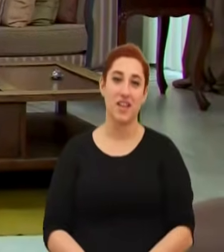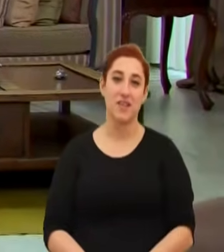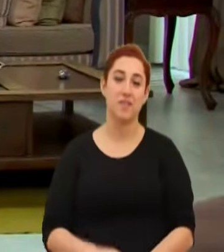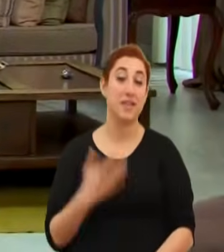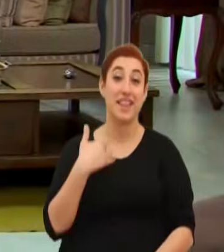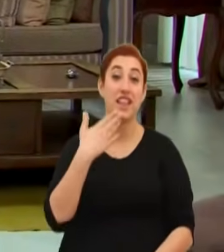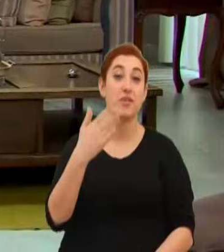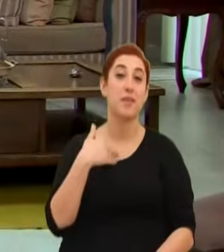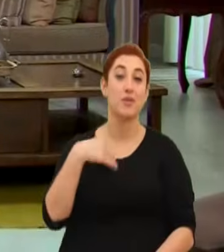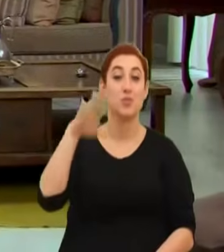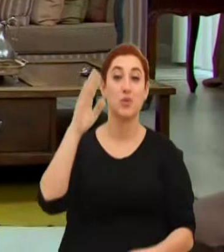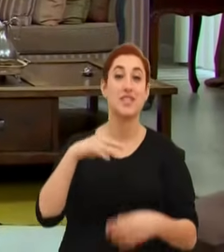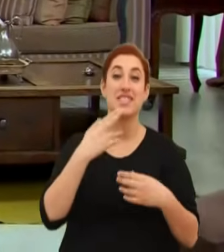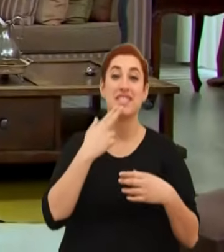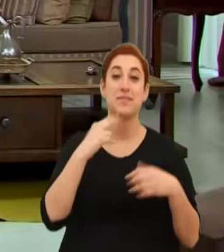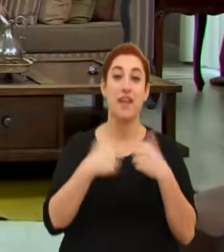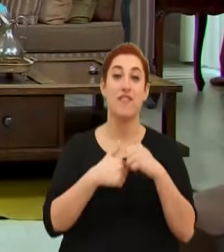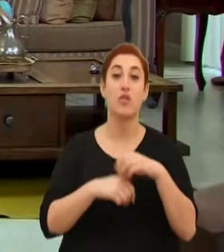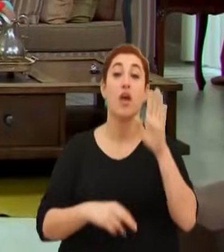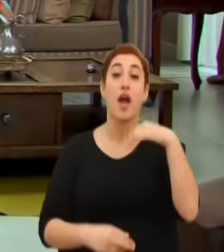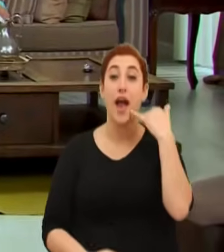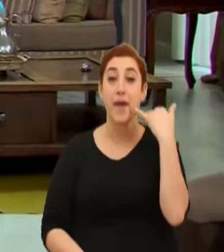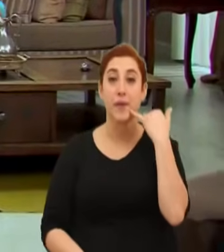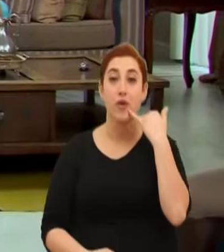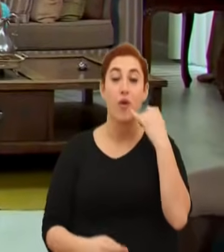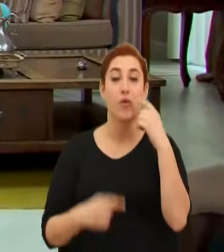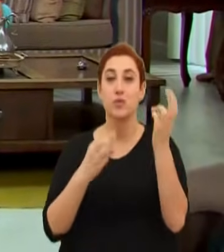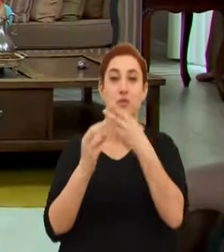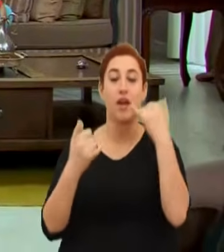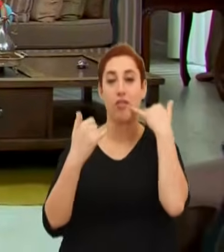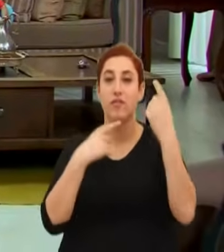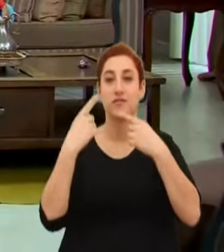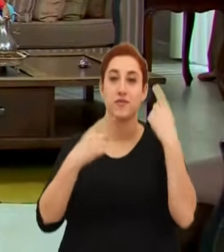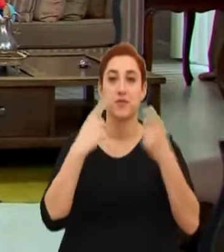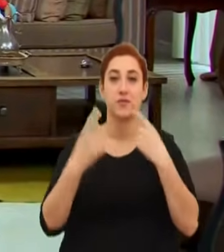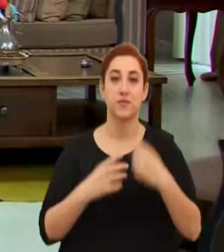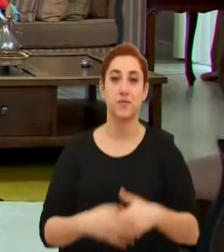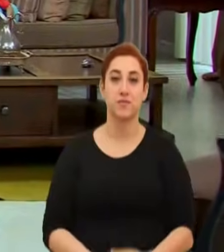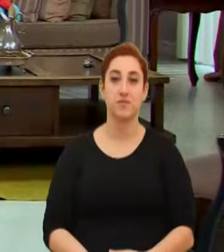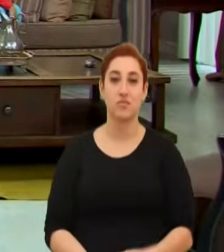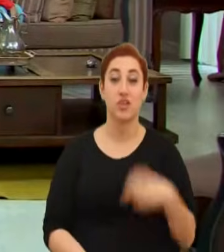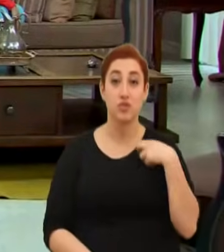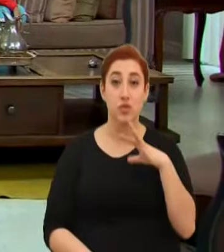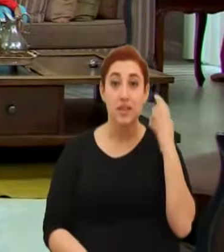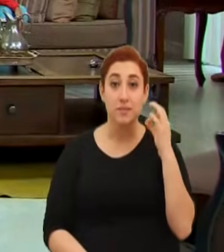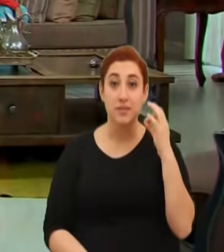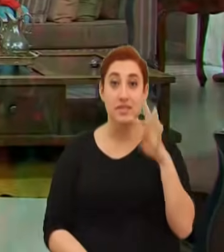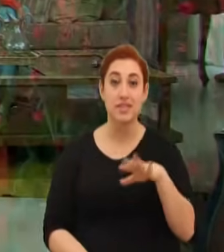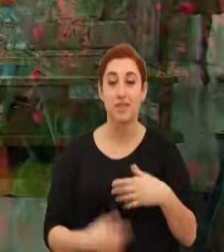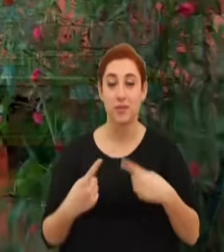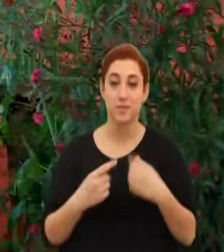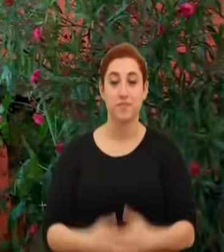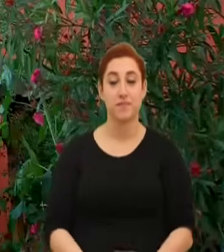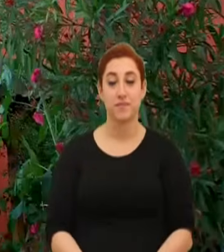ne diyeceğim, benim büyük kızım biliyor falan. Alo, Canan ne haber? Aşkım, müsait miydi? Geliyorlar mı canım,